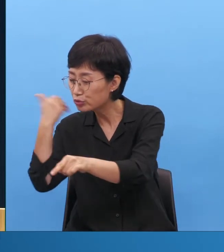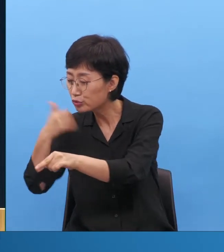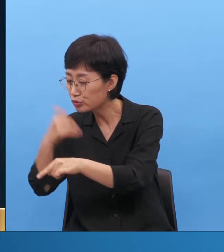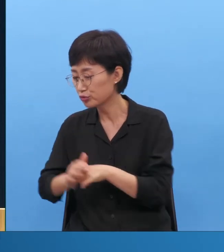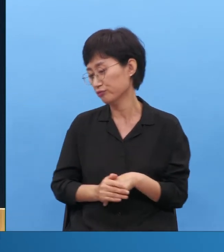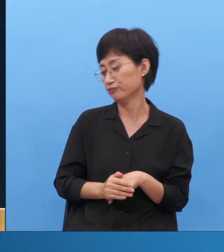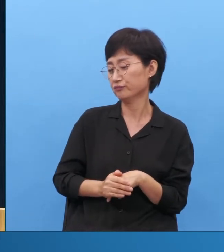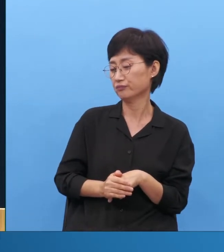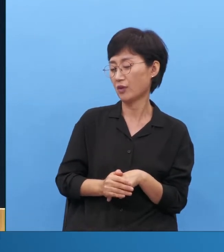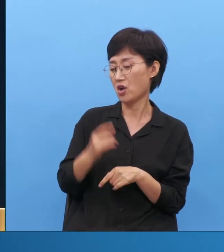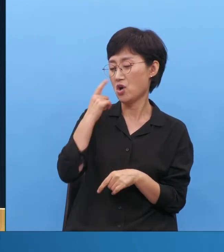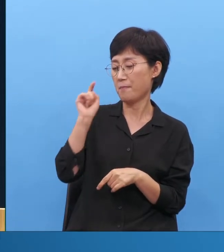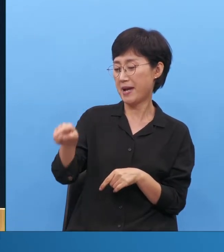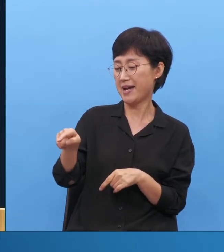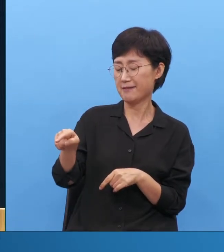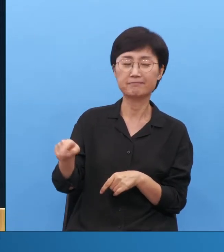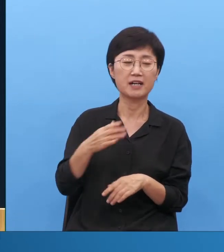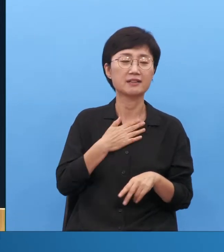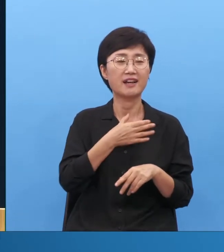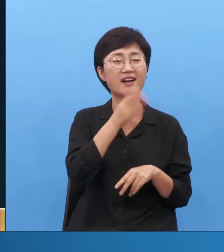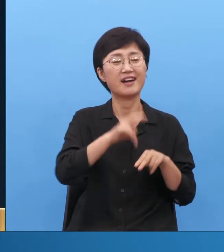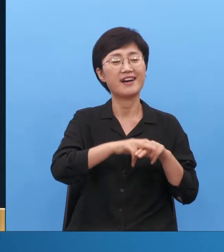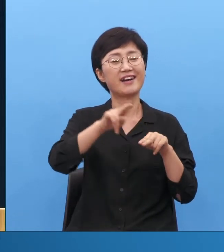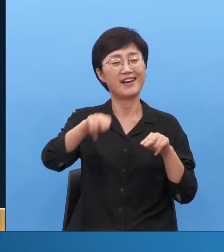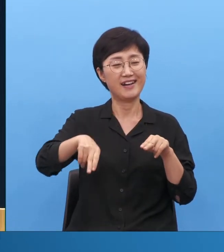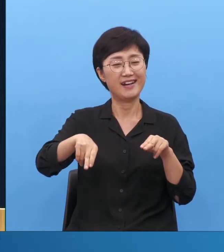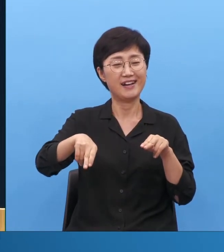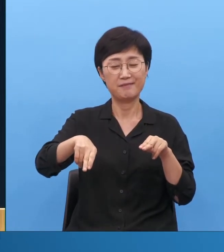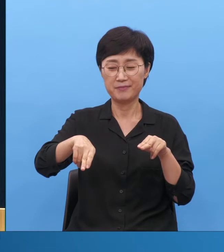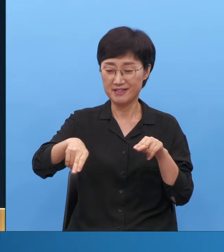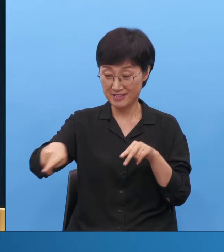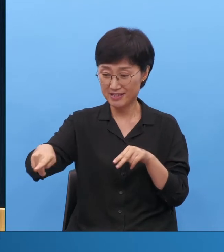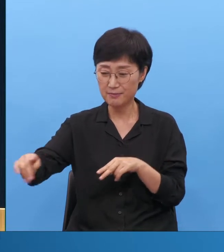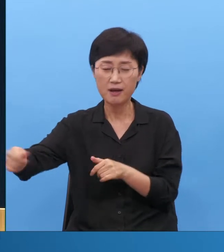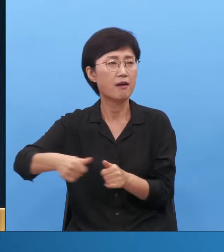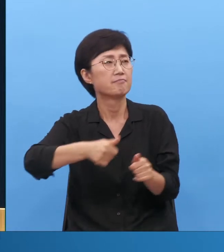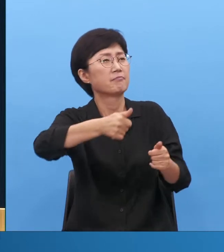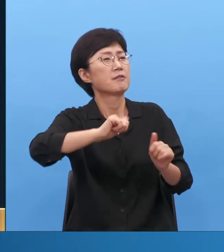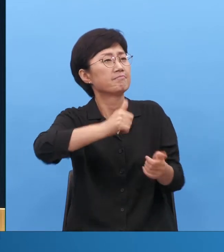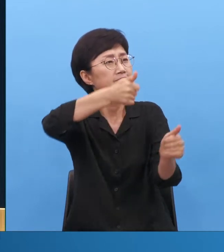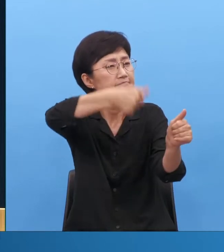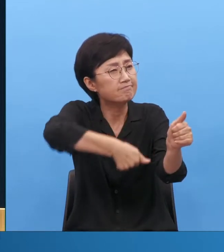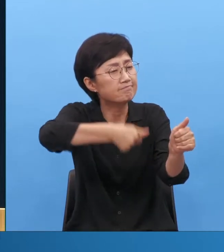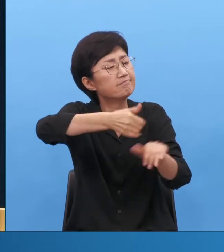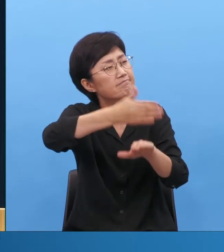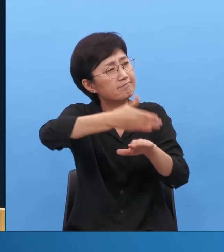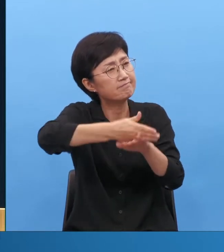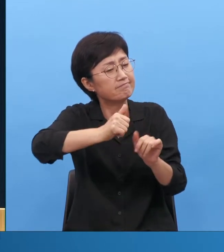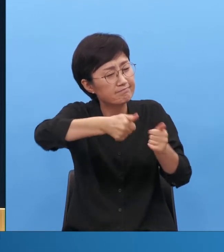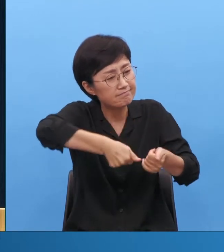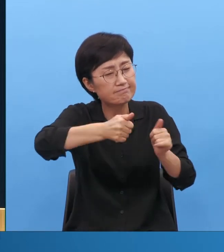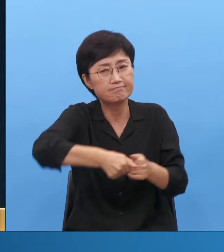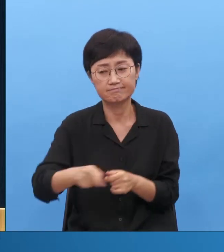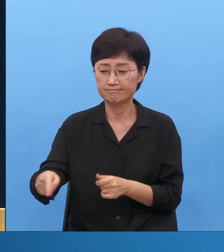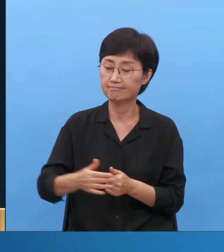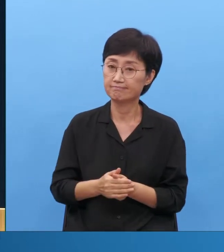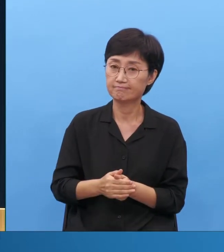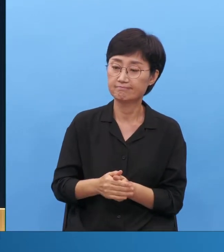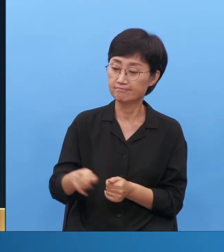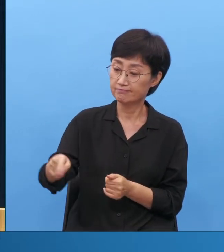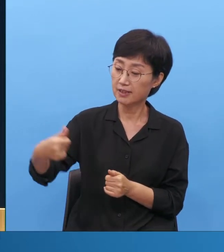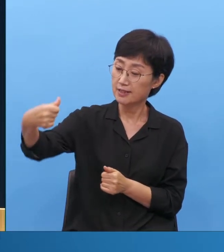successor. 그 은퇴 시간 날 후계자가 인사를 할 거 아닙니까? And at his retirement ceremony, the successor had to come up and greet the congregation.